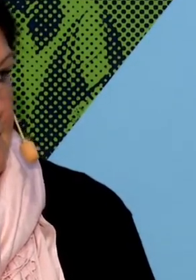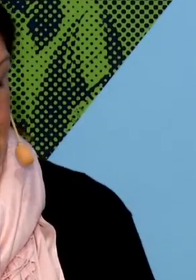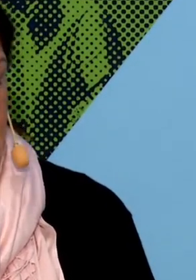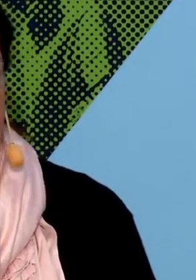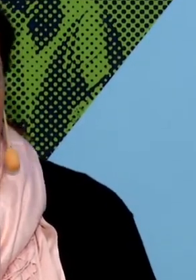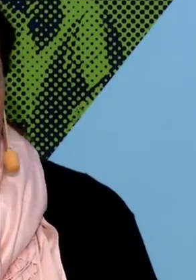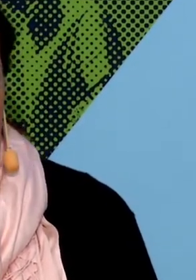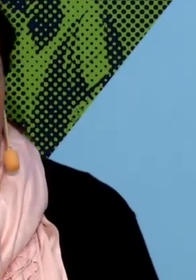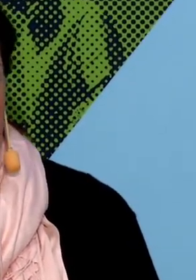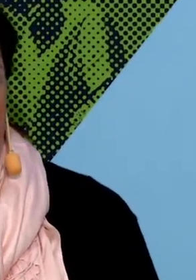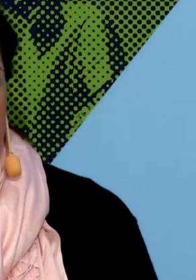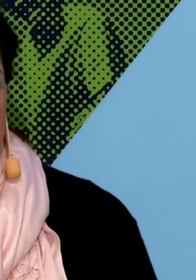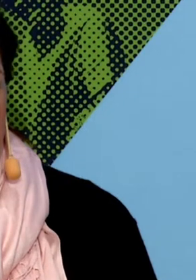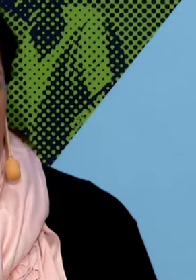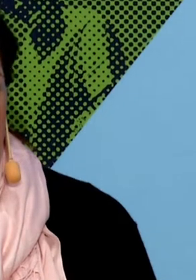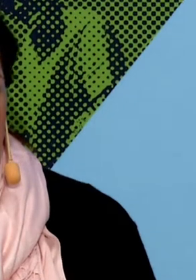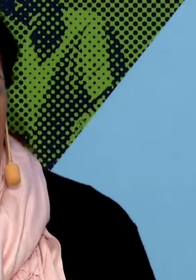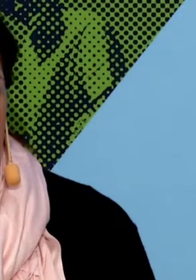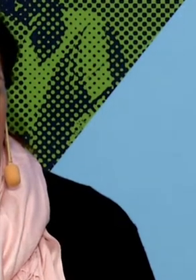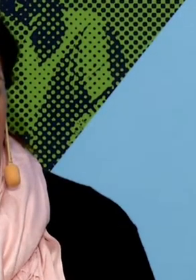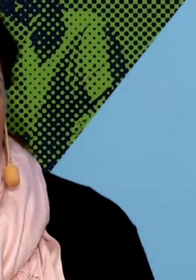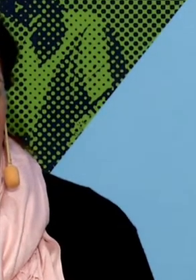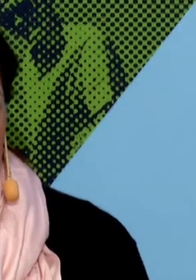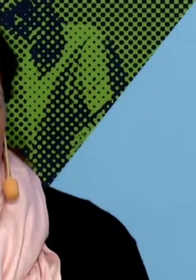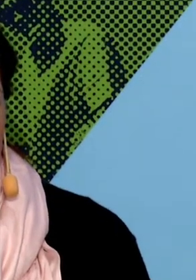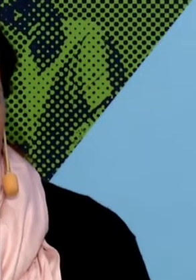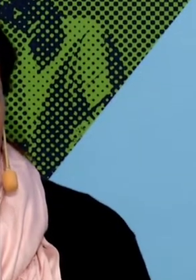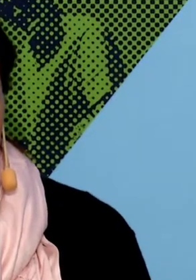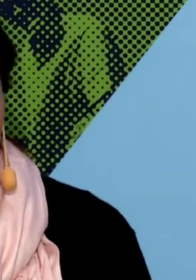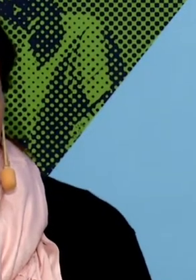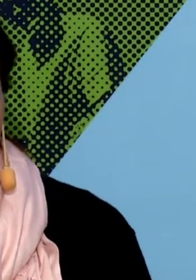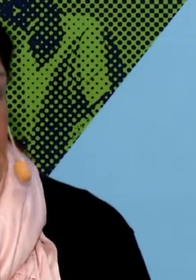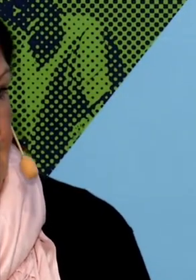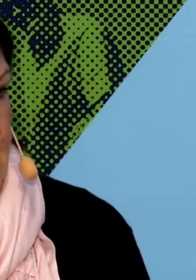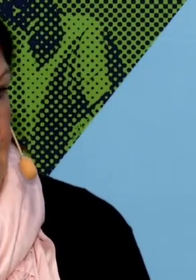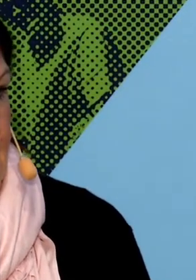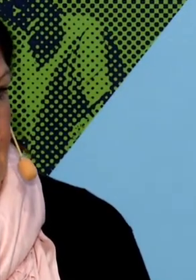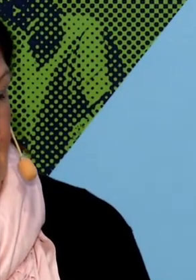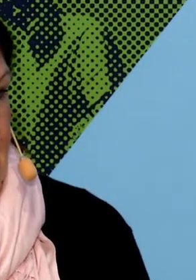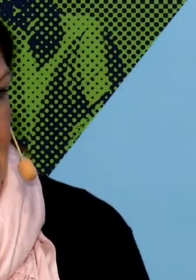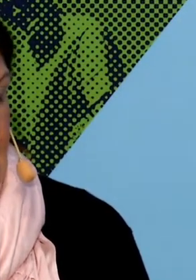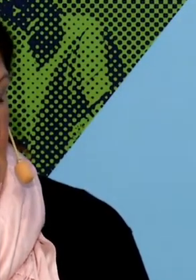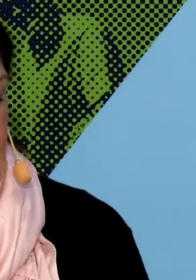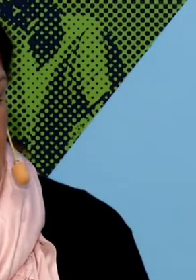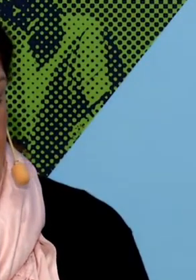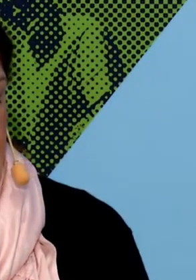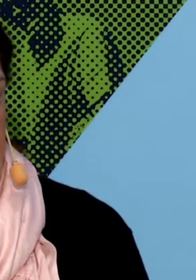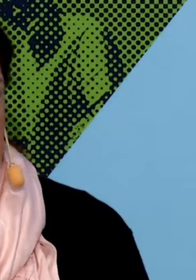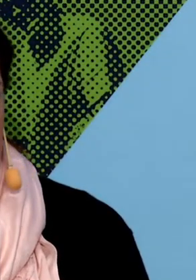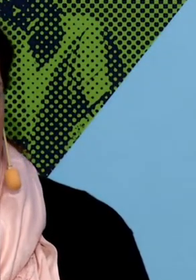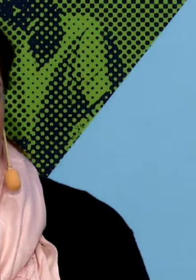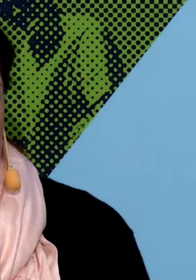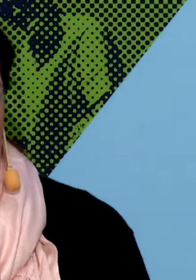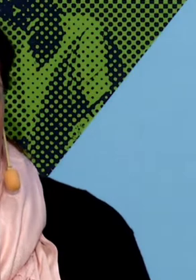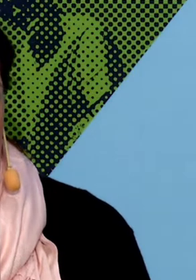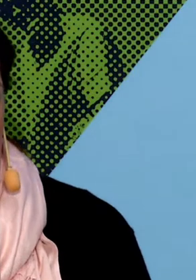av den här, liksom, vad kommer framåt. Och den är ganska svår, skulle jag säga nu. Så hur gör ni då? Ja, allt ifrån